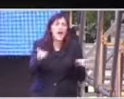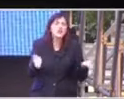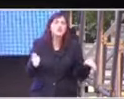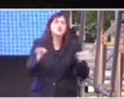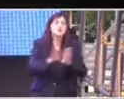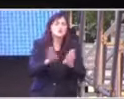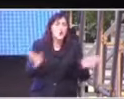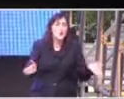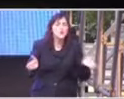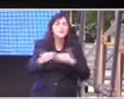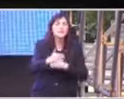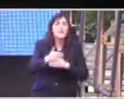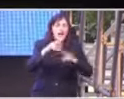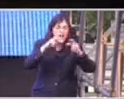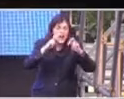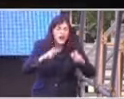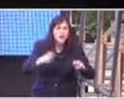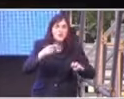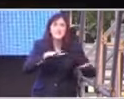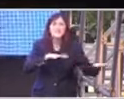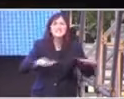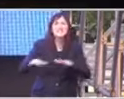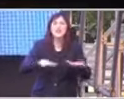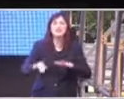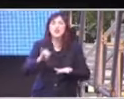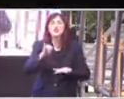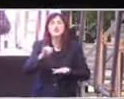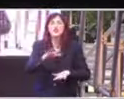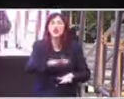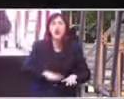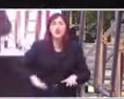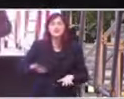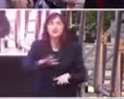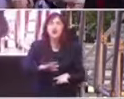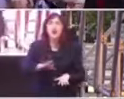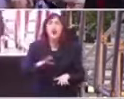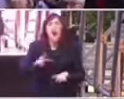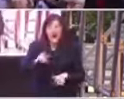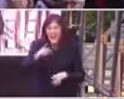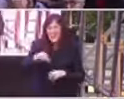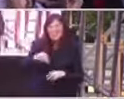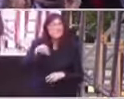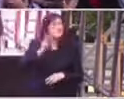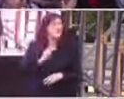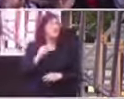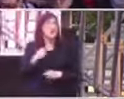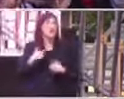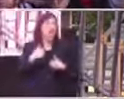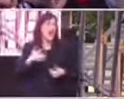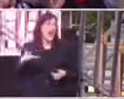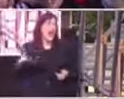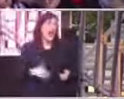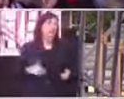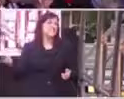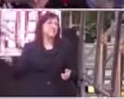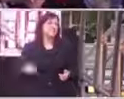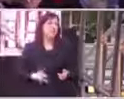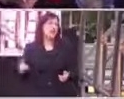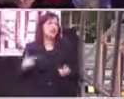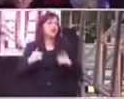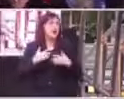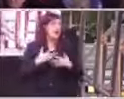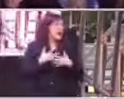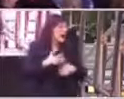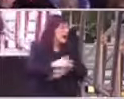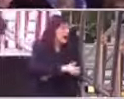dissesto idrogeologico e ci rispondono dicendo che noi siamo antipatici che noi non vogliamo bene ai poveri che noi